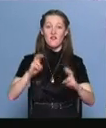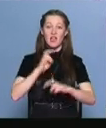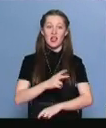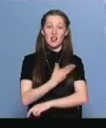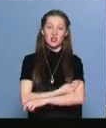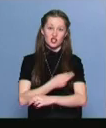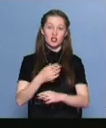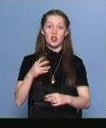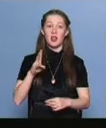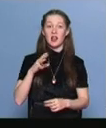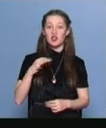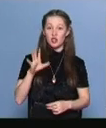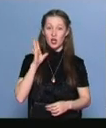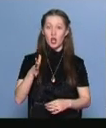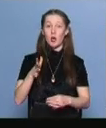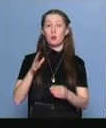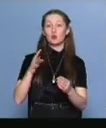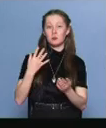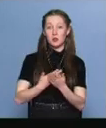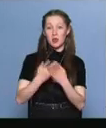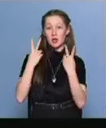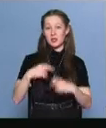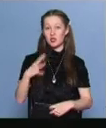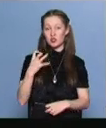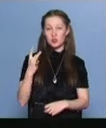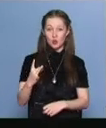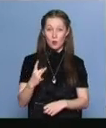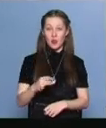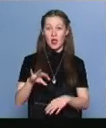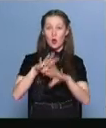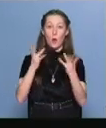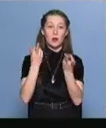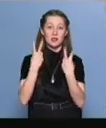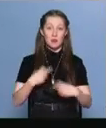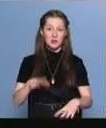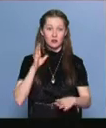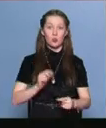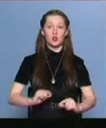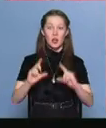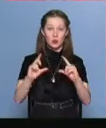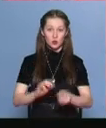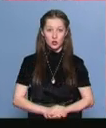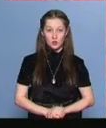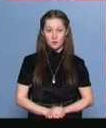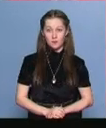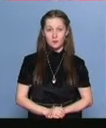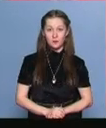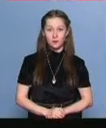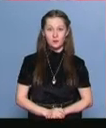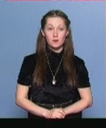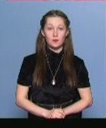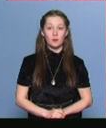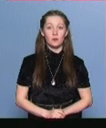среднем стоимость анализа на энцефалит составит около 400 рублей. Комплексное обследование обойдется дороже. Если вы